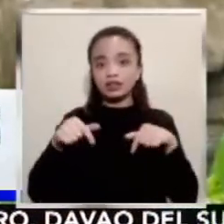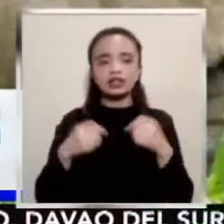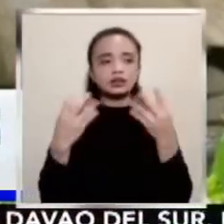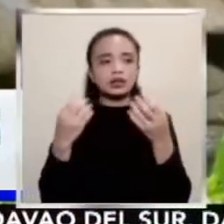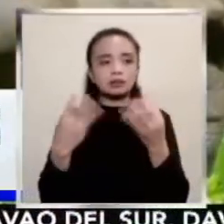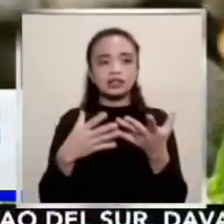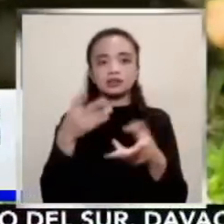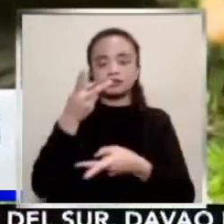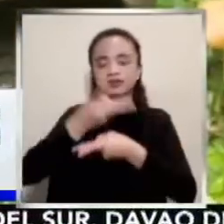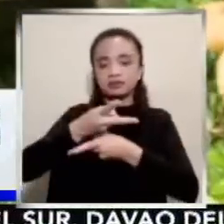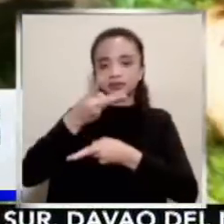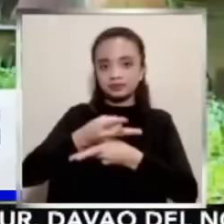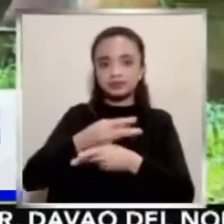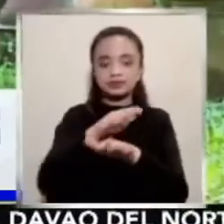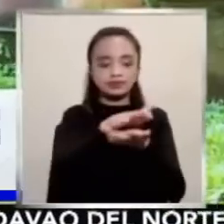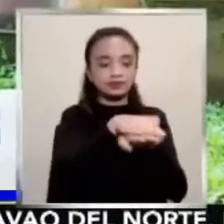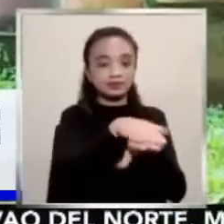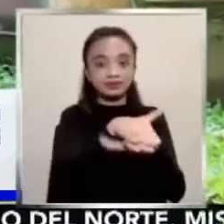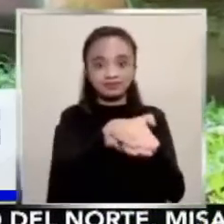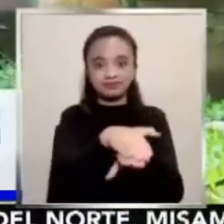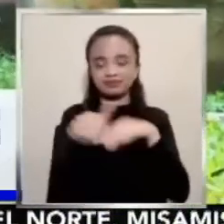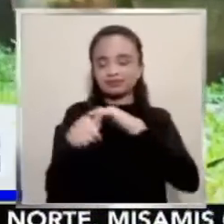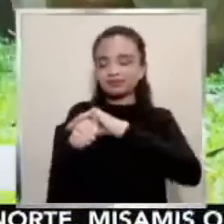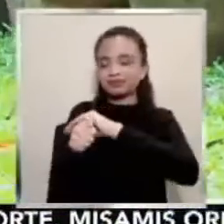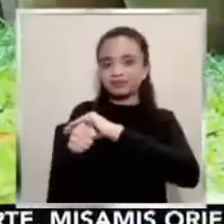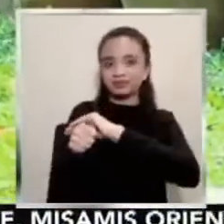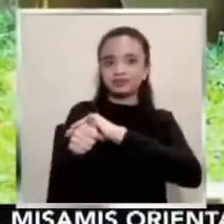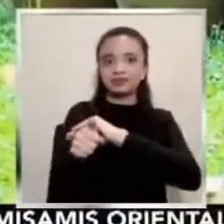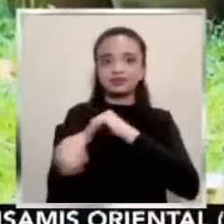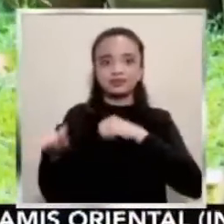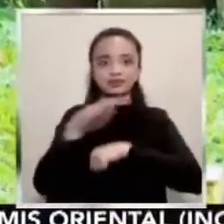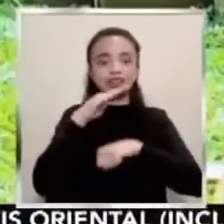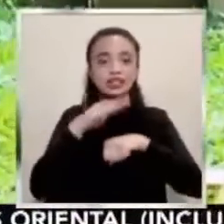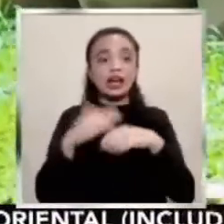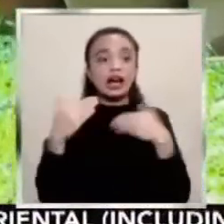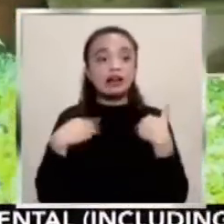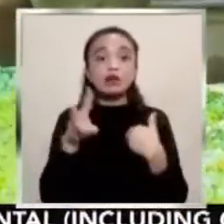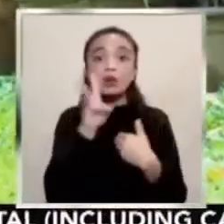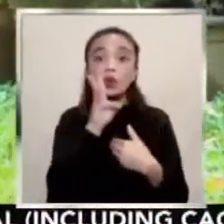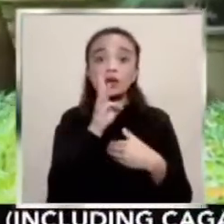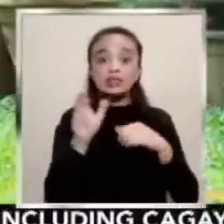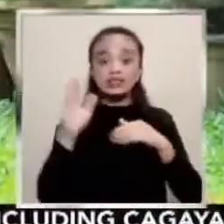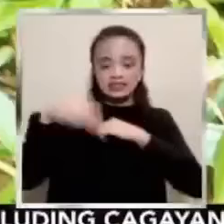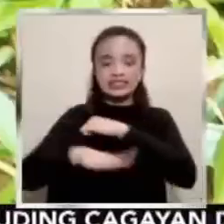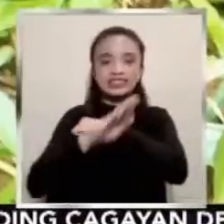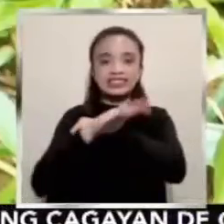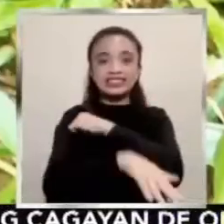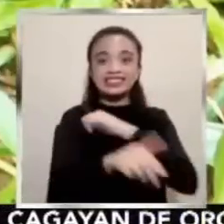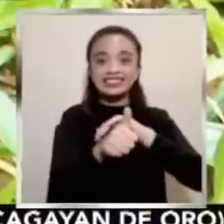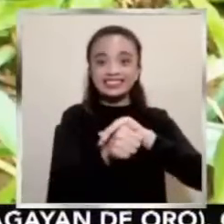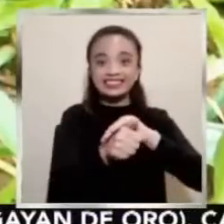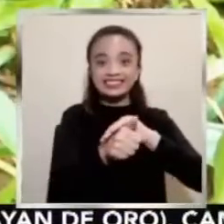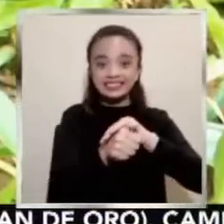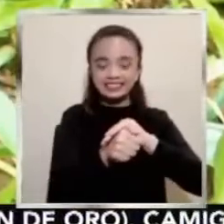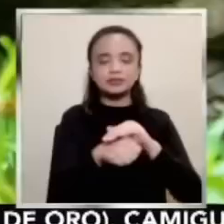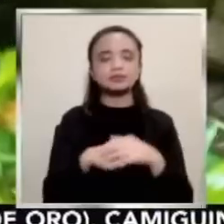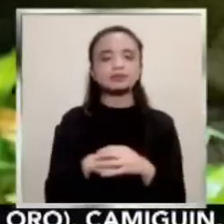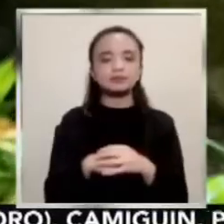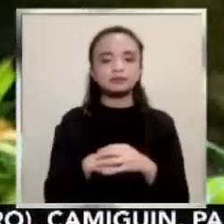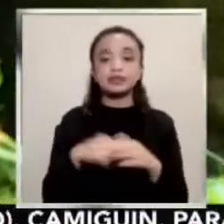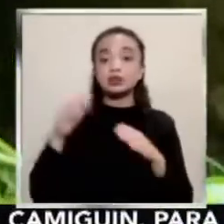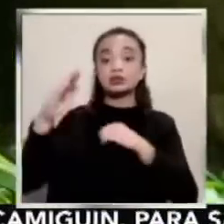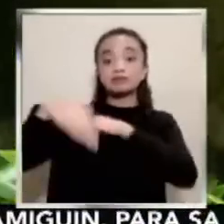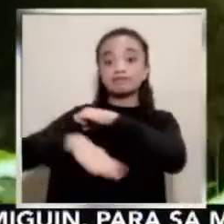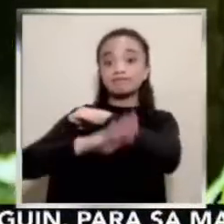ako mga tortoise o mga land turtles. At meron din ako mga water turtles na nakikita naman palagi sa tubig. Ang mga sea turtle at